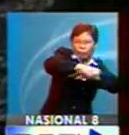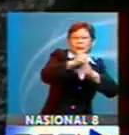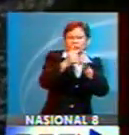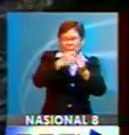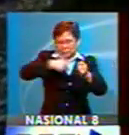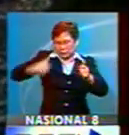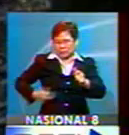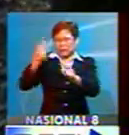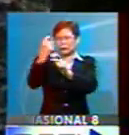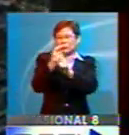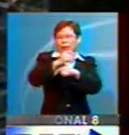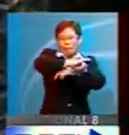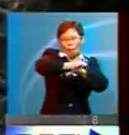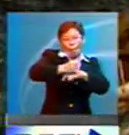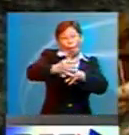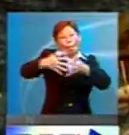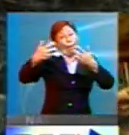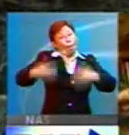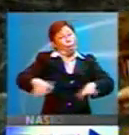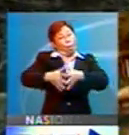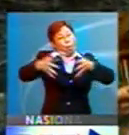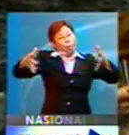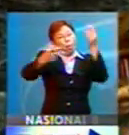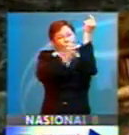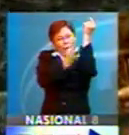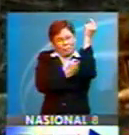China kekal sebagai pengimport terbesar getah asli.